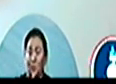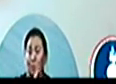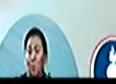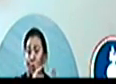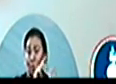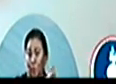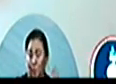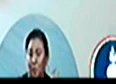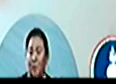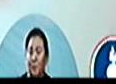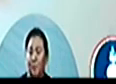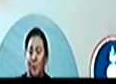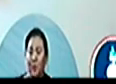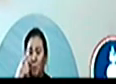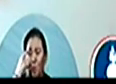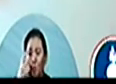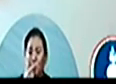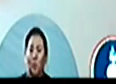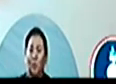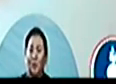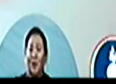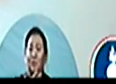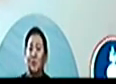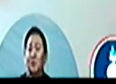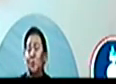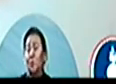нь байдаггүй. Тэрнээс доош байгаа жирийн ажлын хийж